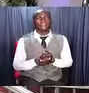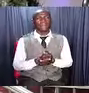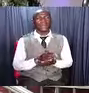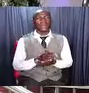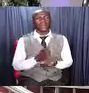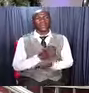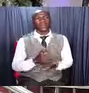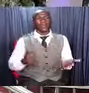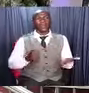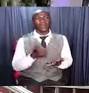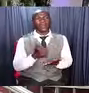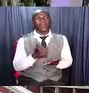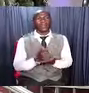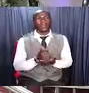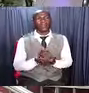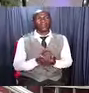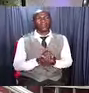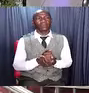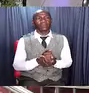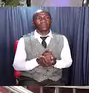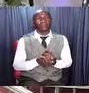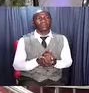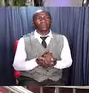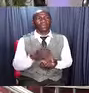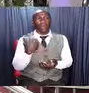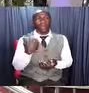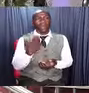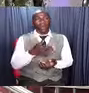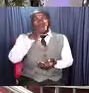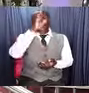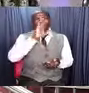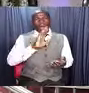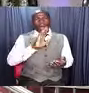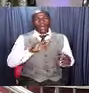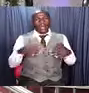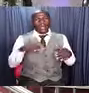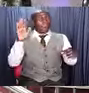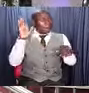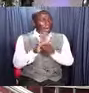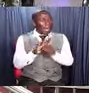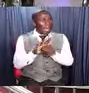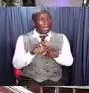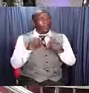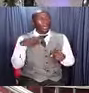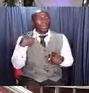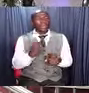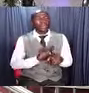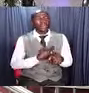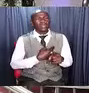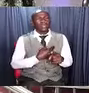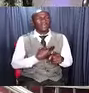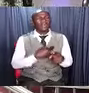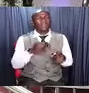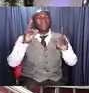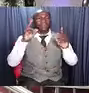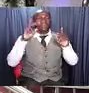Hallelujah. Amen. Amen. Mungu wetu huyu ametufanyia mengi makubwa makubwa. Our God has done for us very great things. Tupasa kuwa